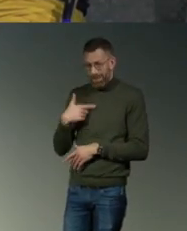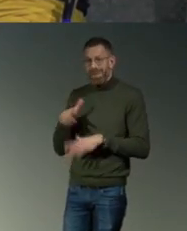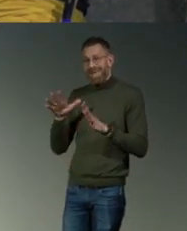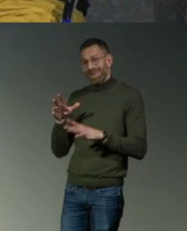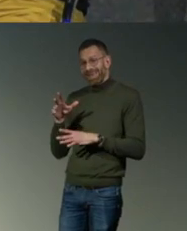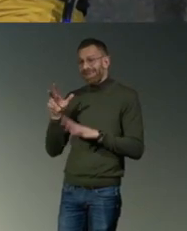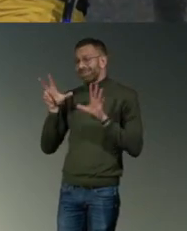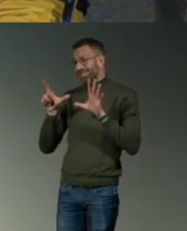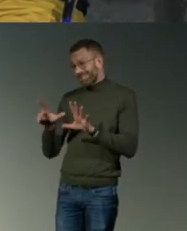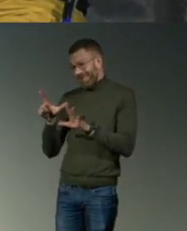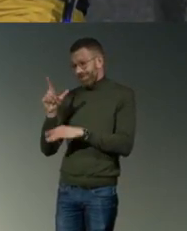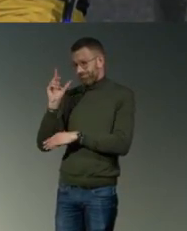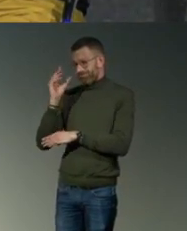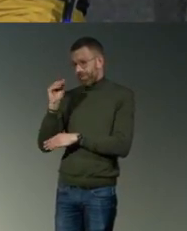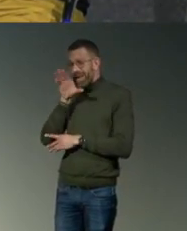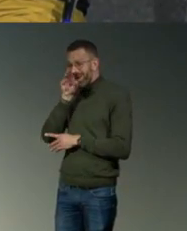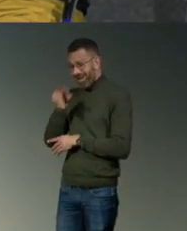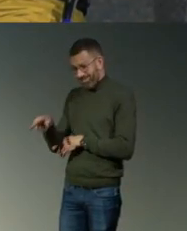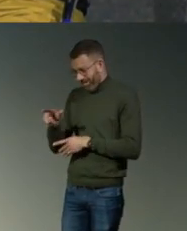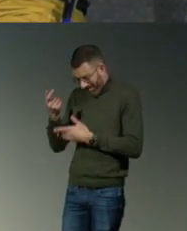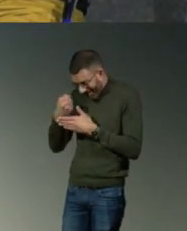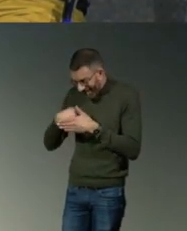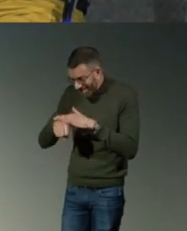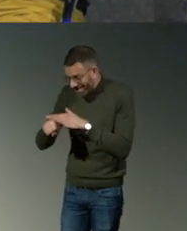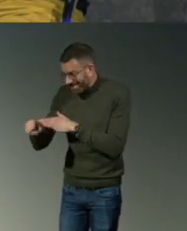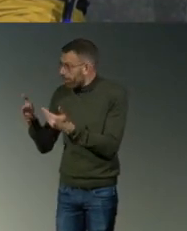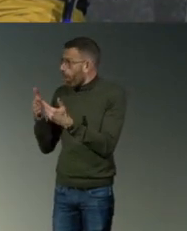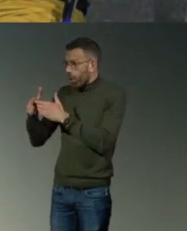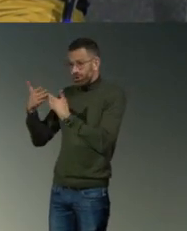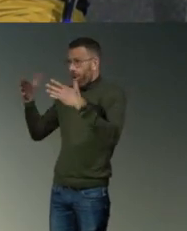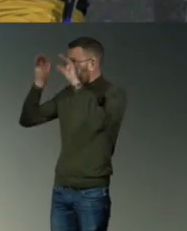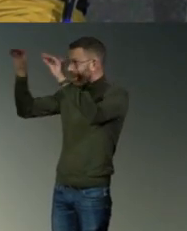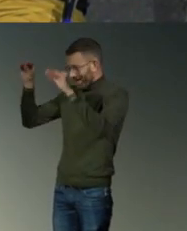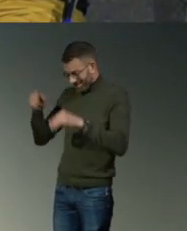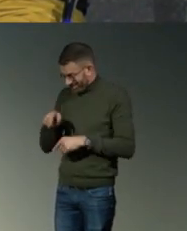était donc né et mort dans un bassin de rétention de supermarché, de